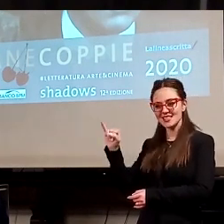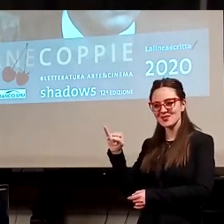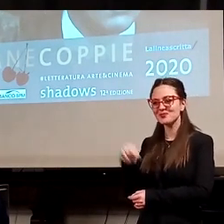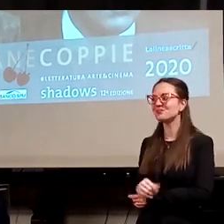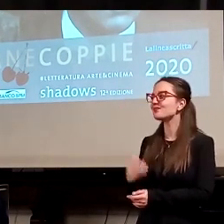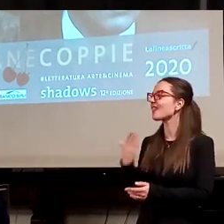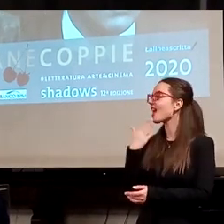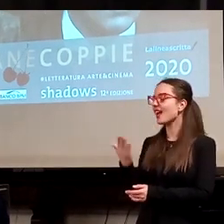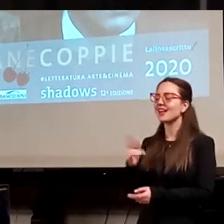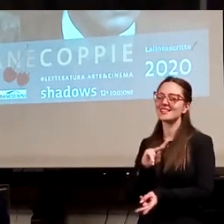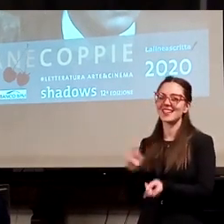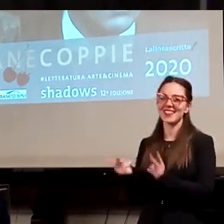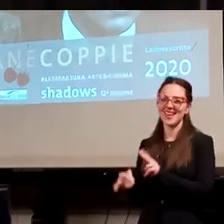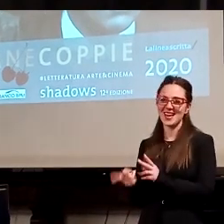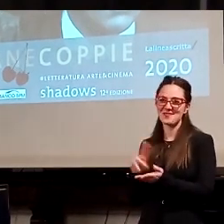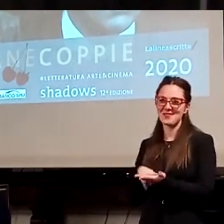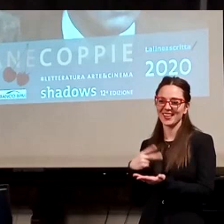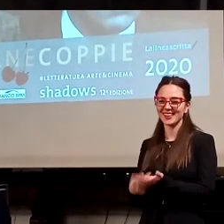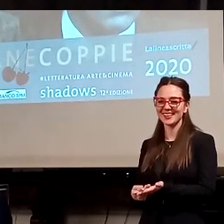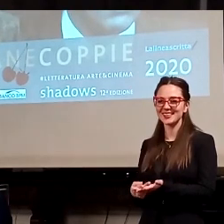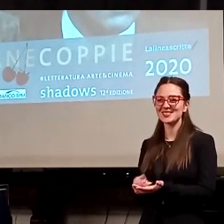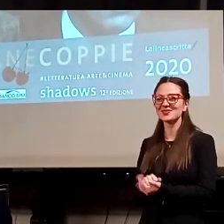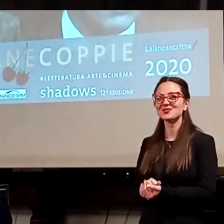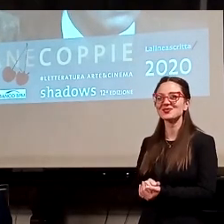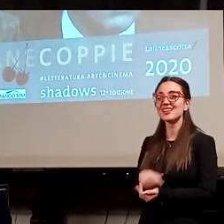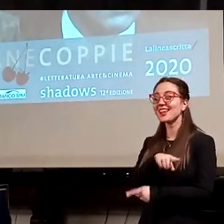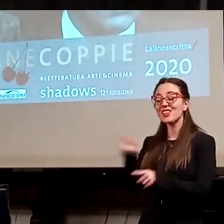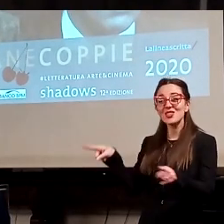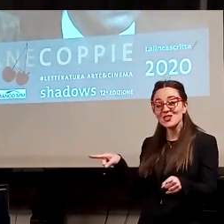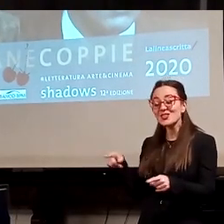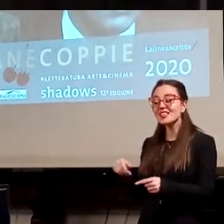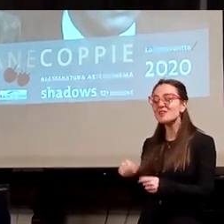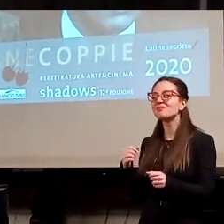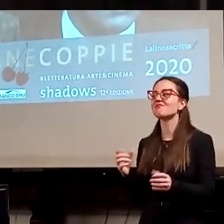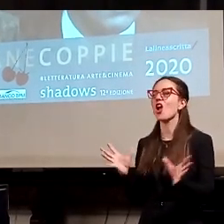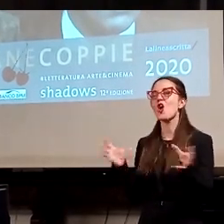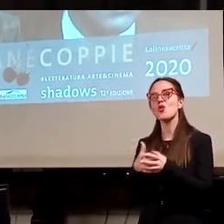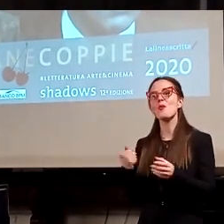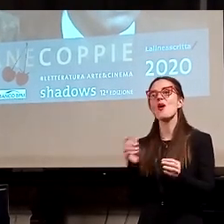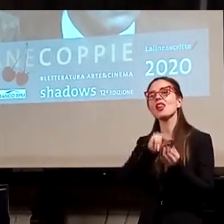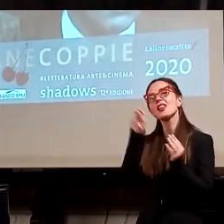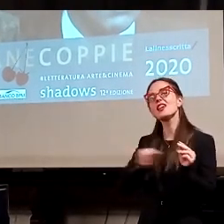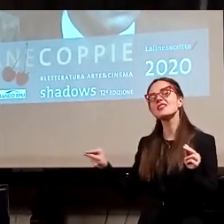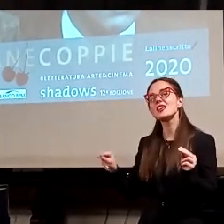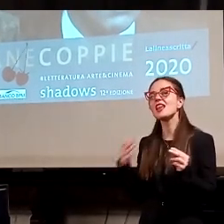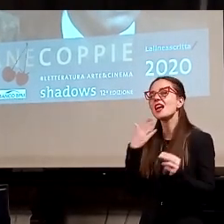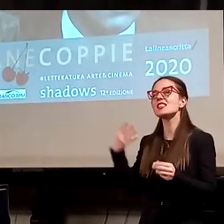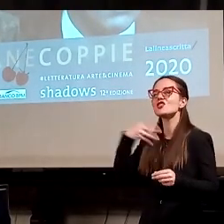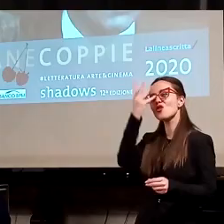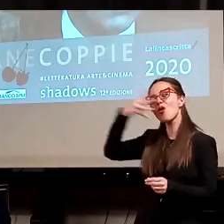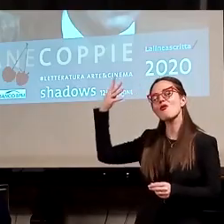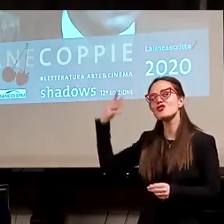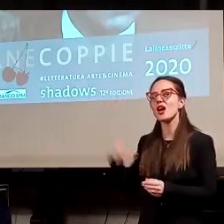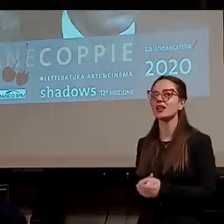grazie alle nostre interpreti a tutti voi allo staff della linea scritta grazie al circolo ufficiali